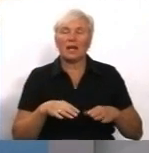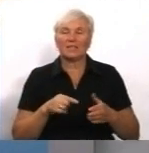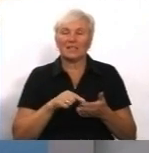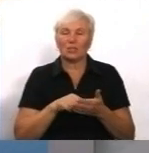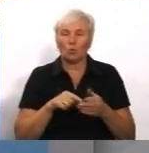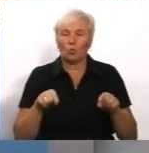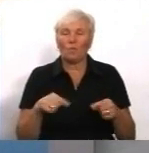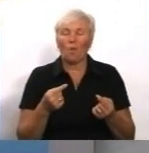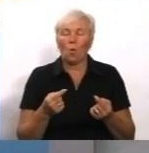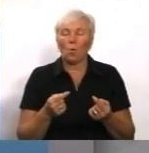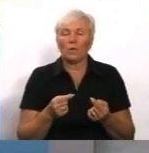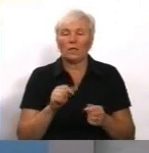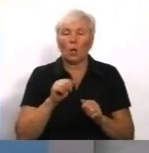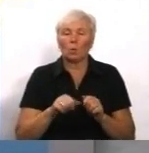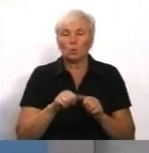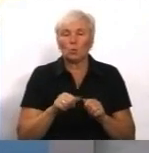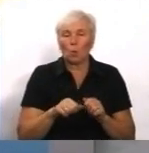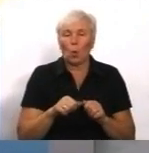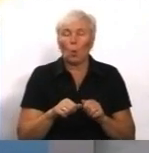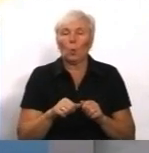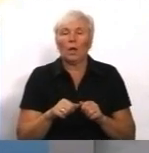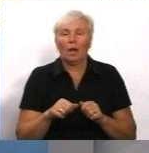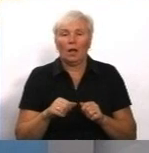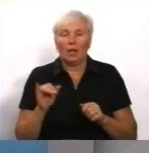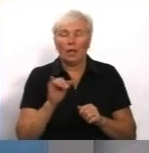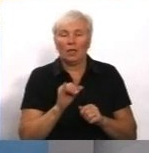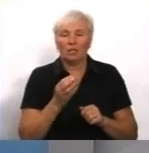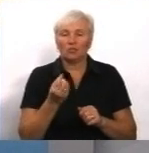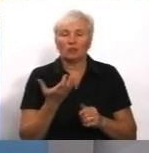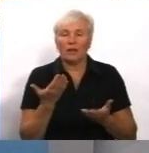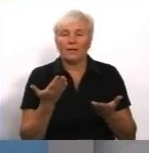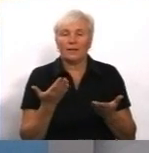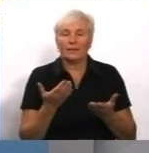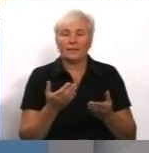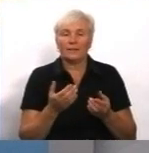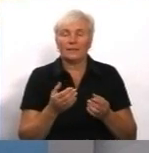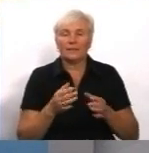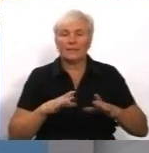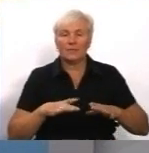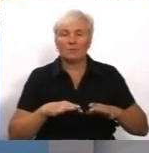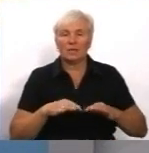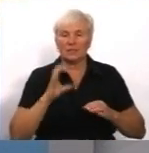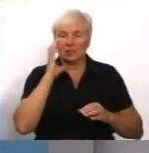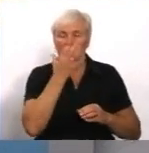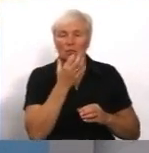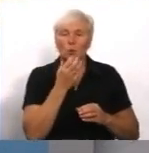цін, контролю за регульованими цінами. Ну і ще із інспекції, сільгоспінспекції нам